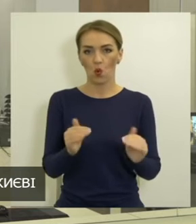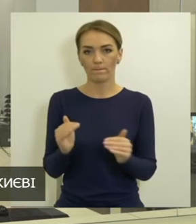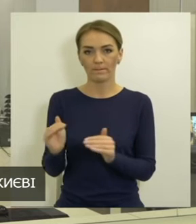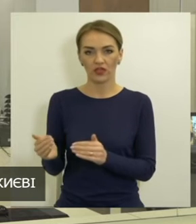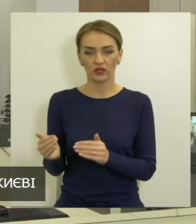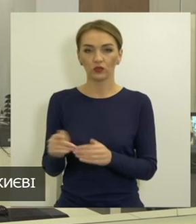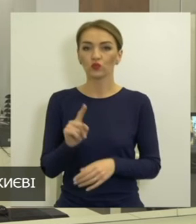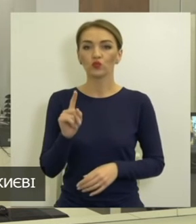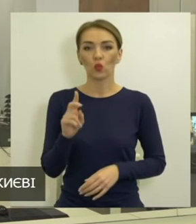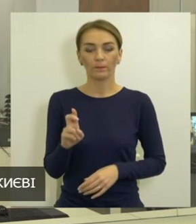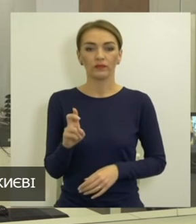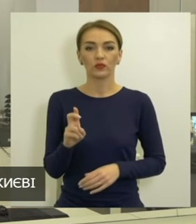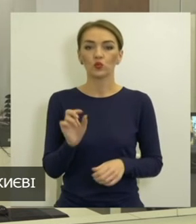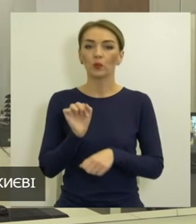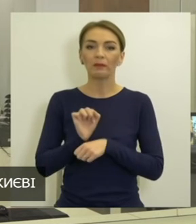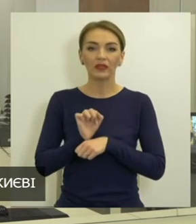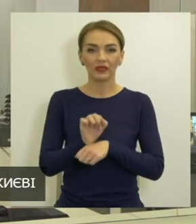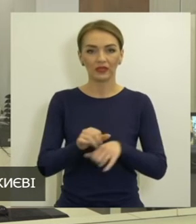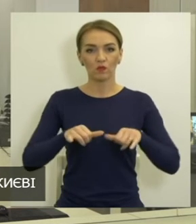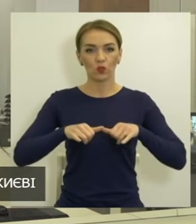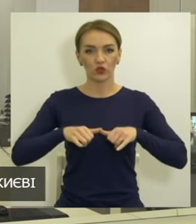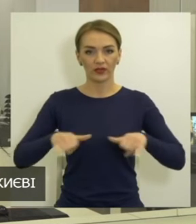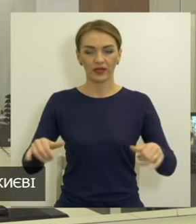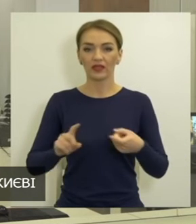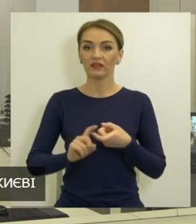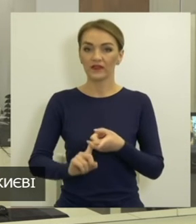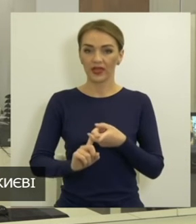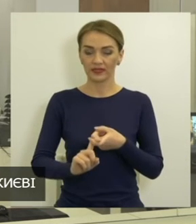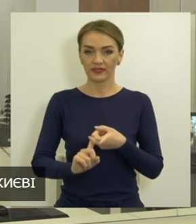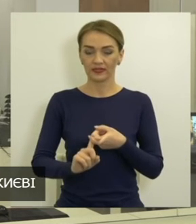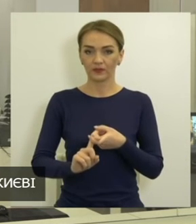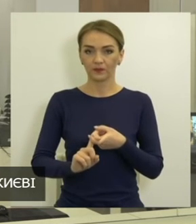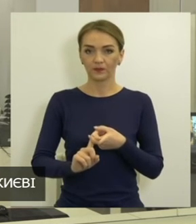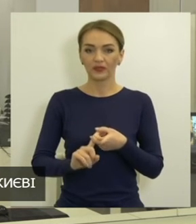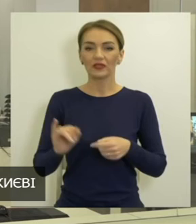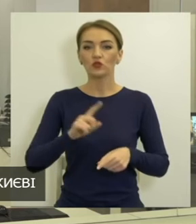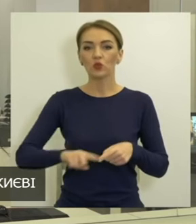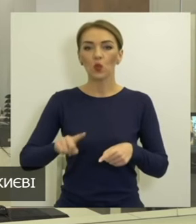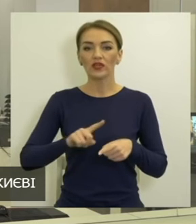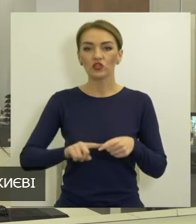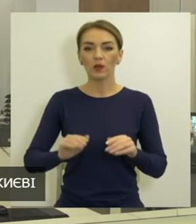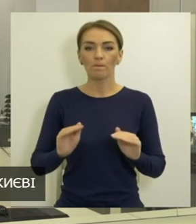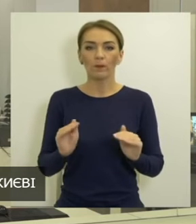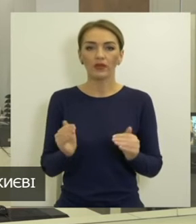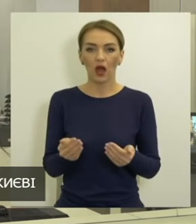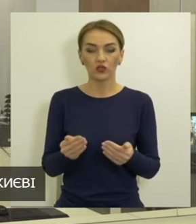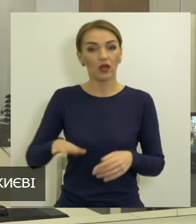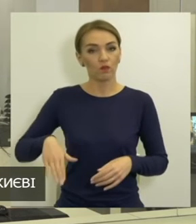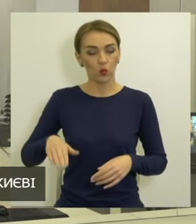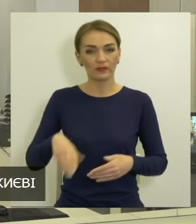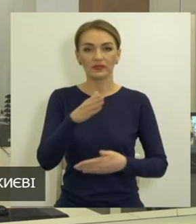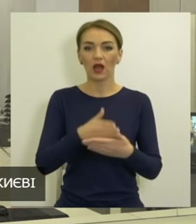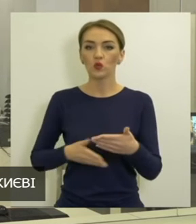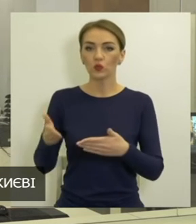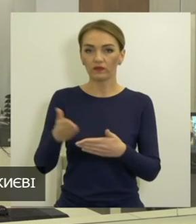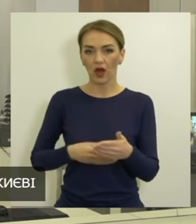обмежень. Для того, щоб зупинити поширення інфекції і скоріше пом'якшити, а потім